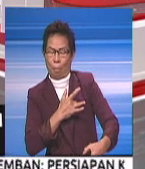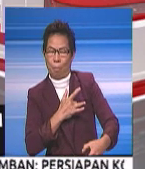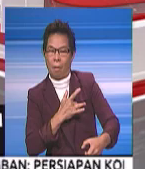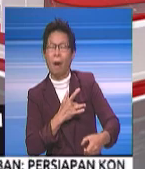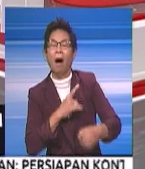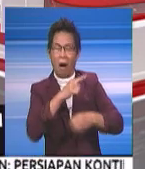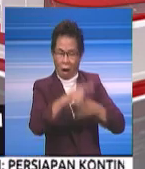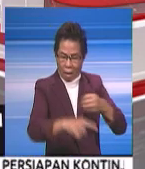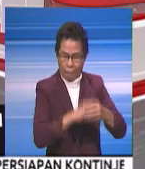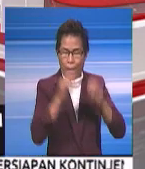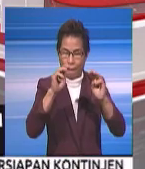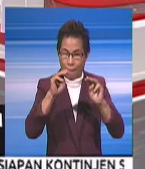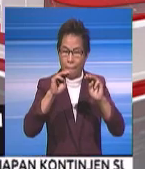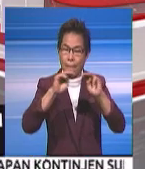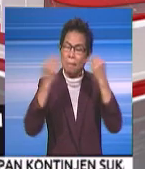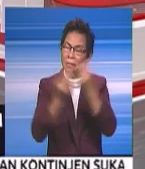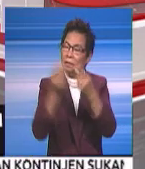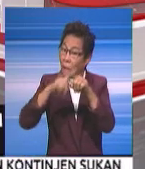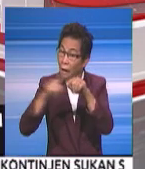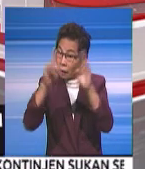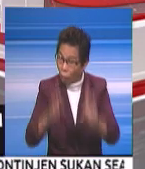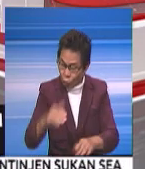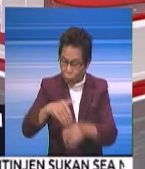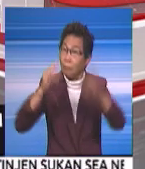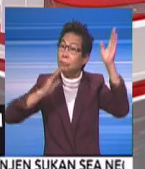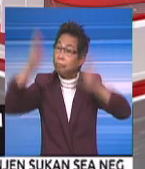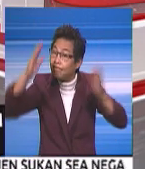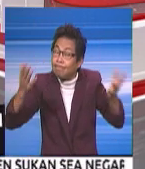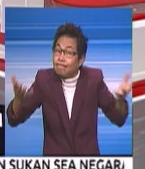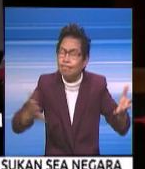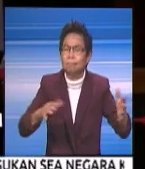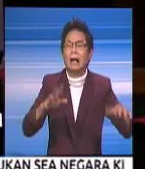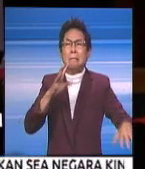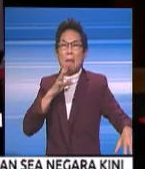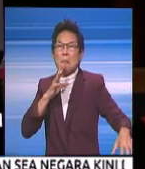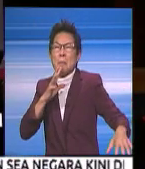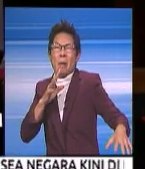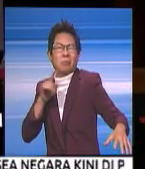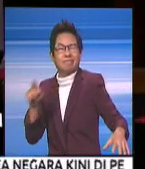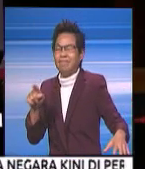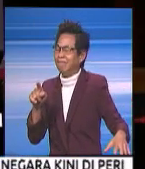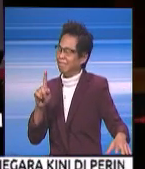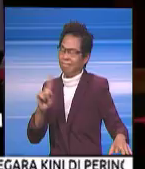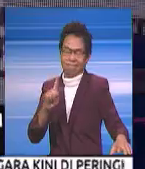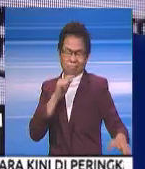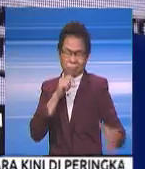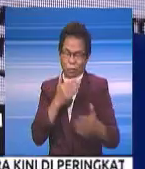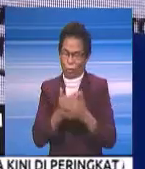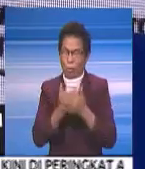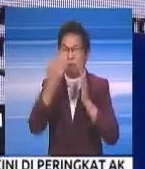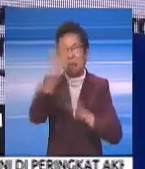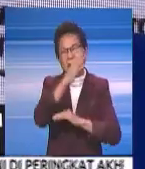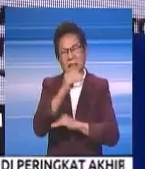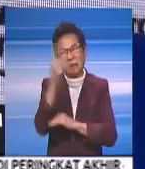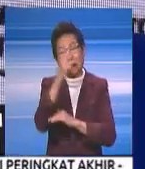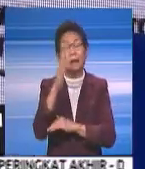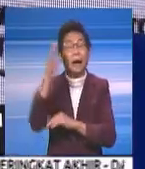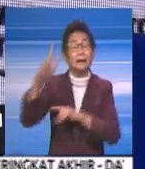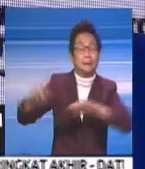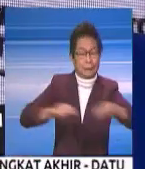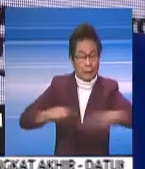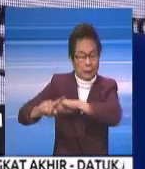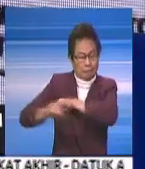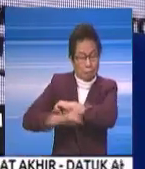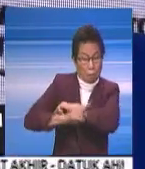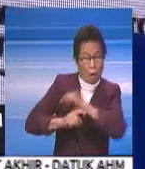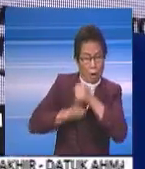masyarakat berbilang kaum di negara ini. Menurut beliau, perbuatan tersebut tidak baik untuk negara dan kerajaan, akan mengambil tindakan